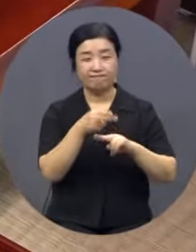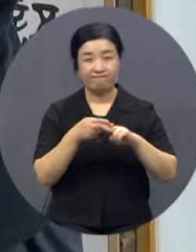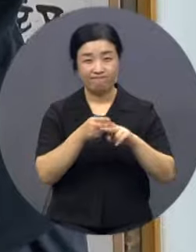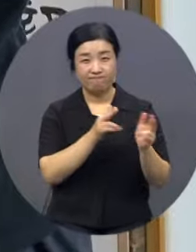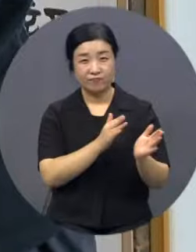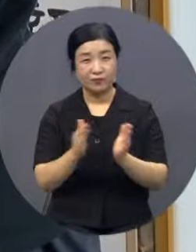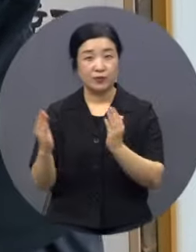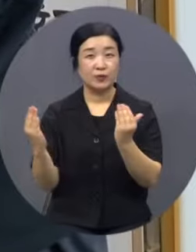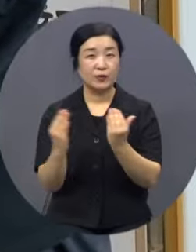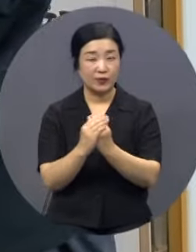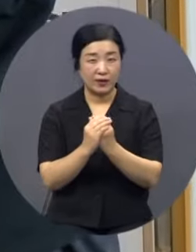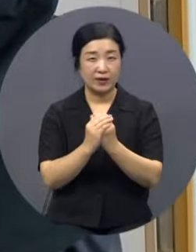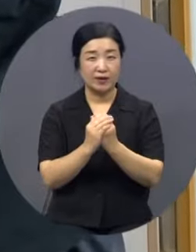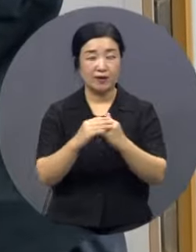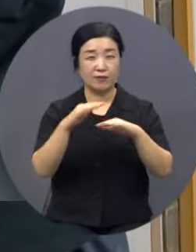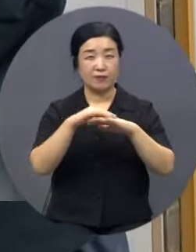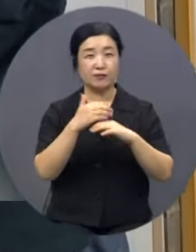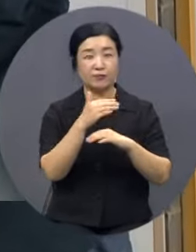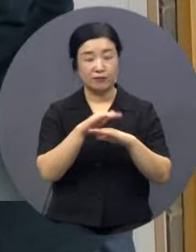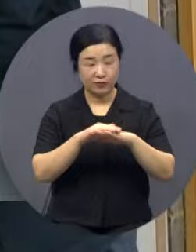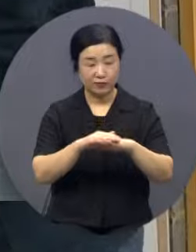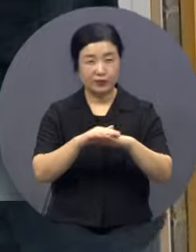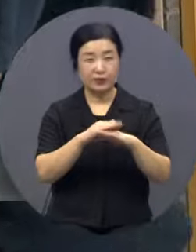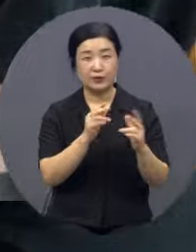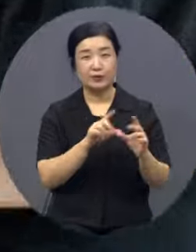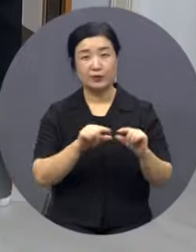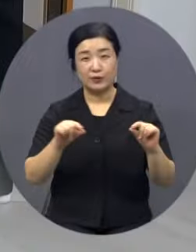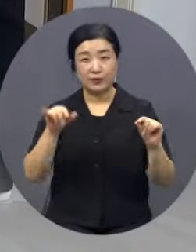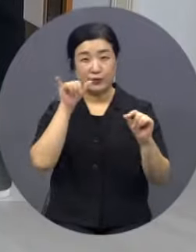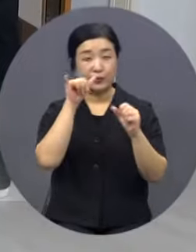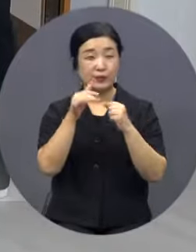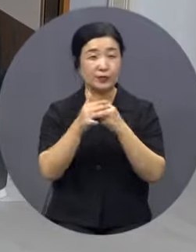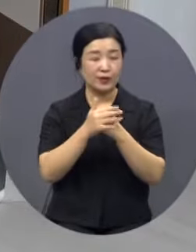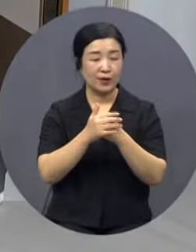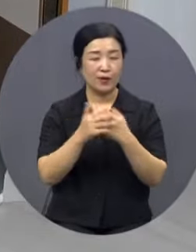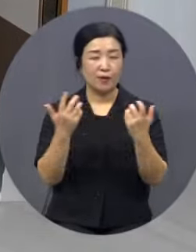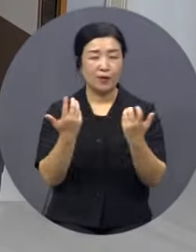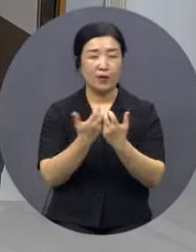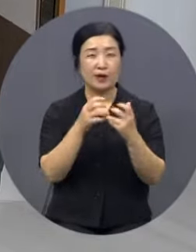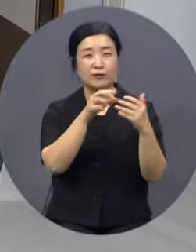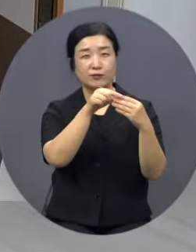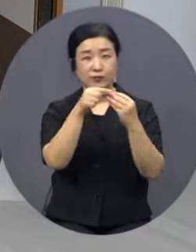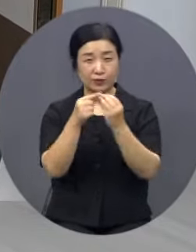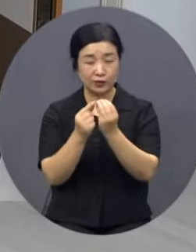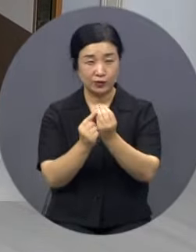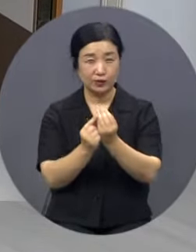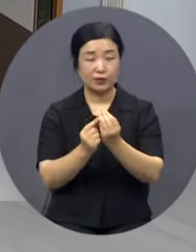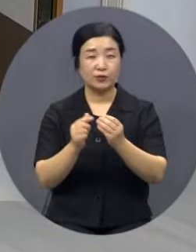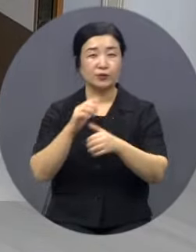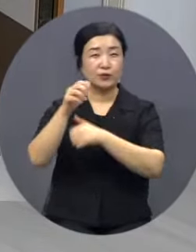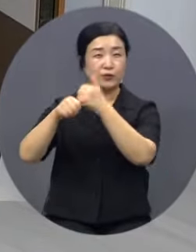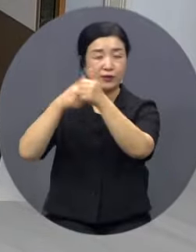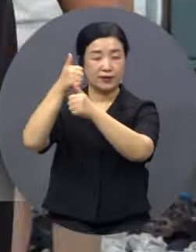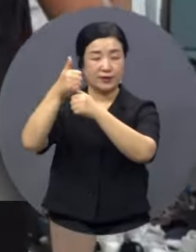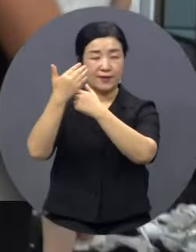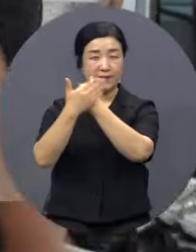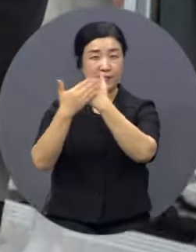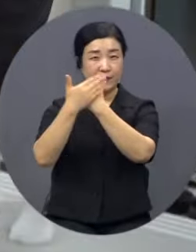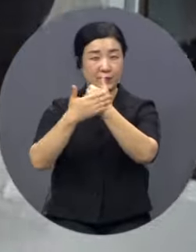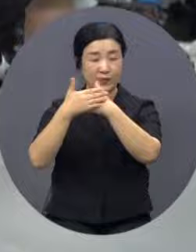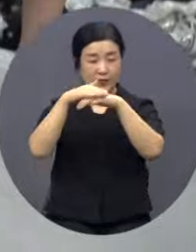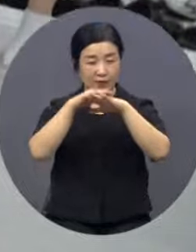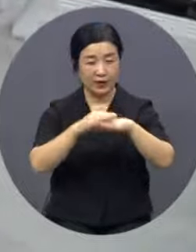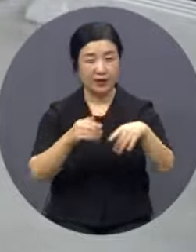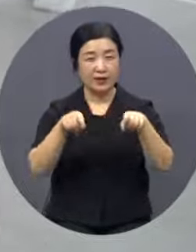음식들로 풍성한 차례상이 마련됩니다. 풍요로운 한가위에 감사하는 마음으로 조상의 덕을 기리며